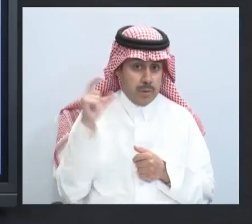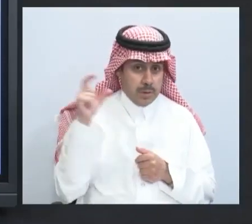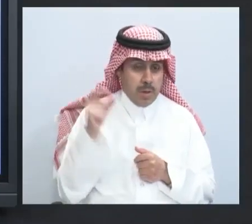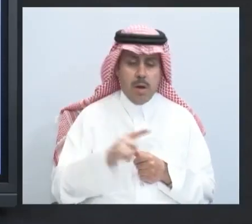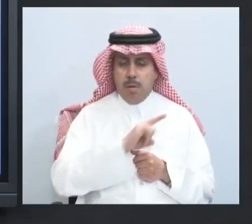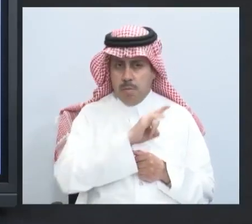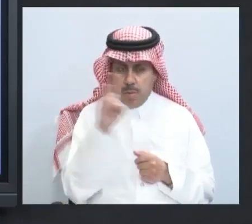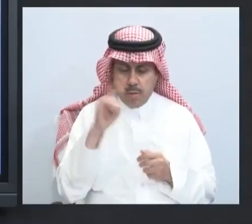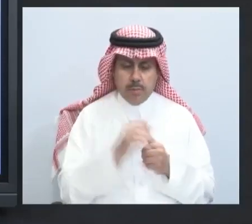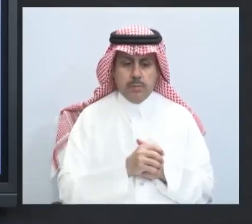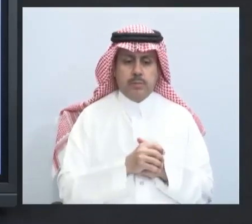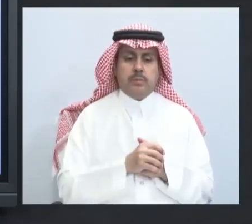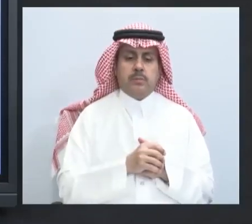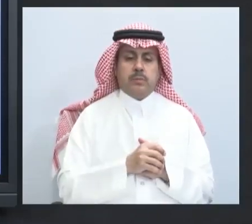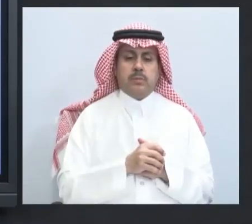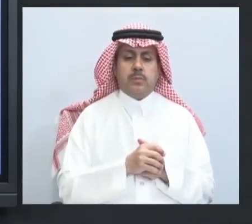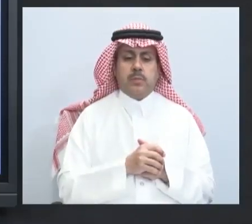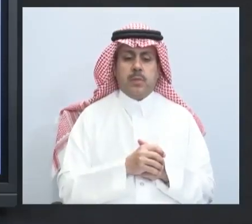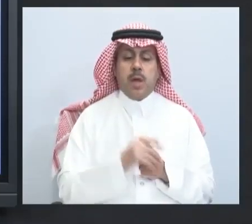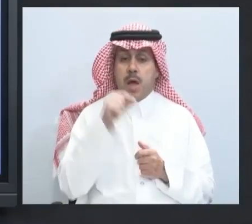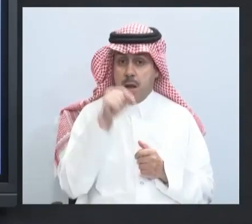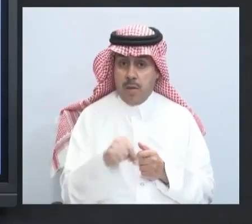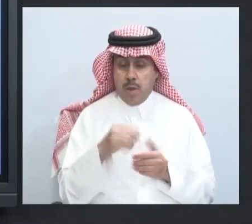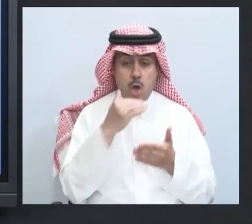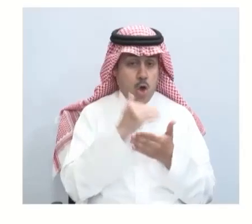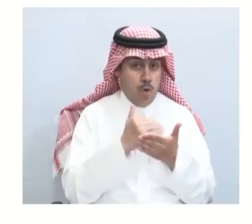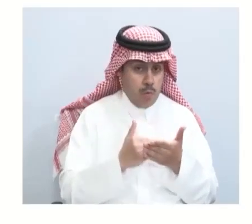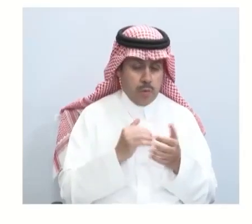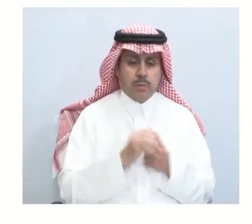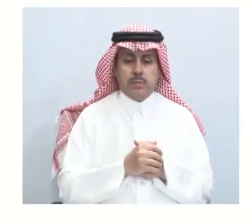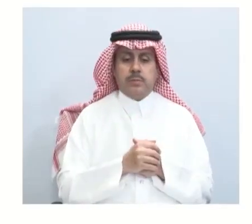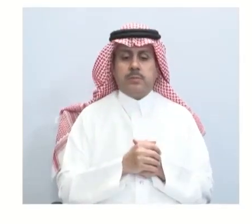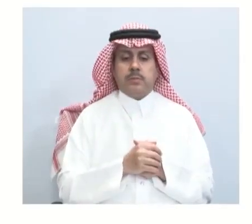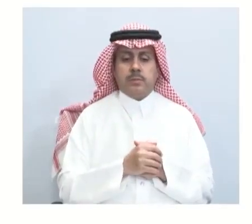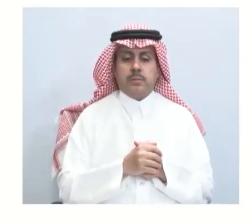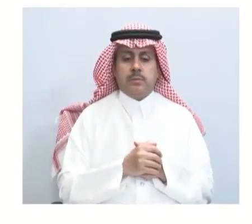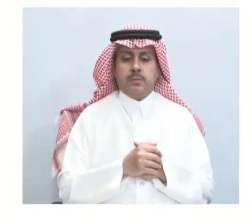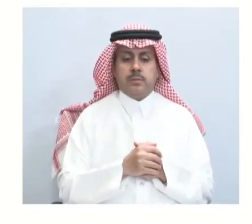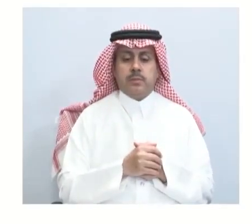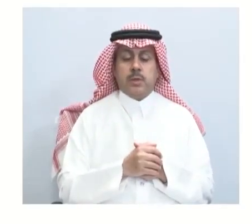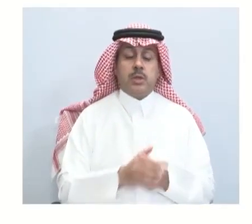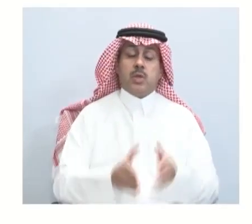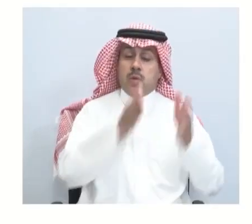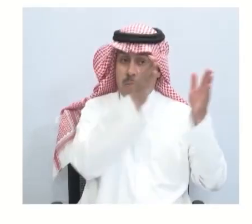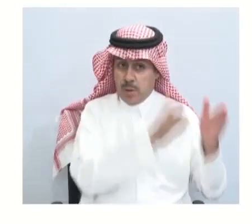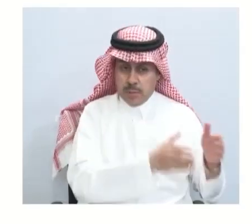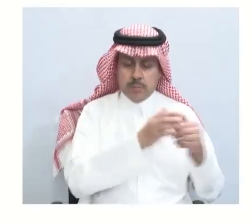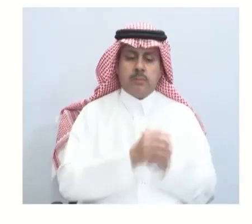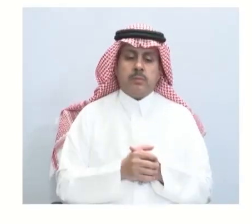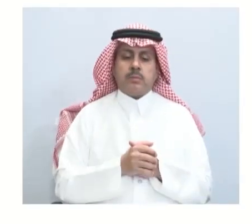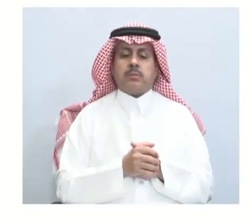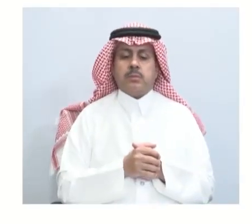عنها لان لا شك ان تلكم الامور ستؤدي بعد ذلك